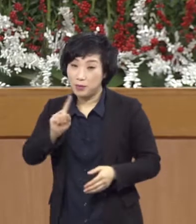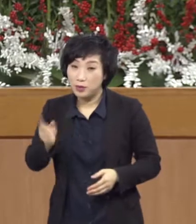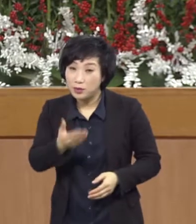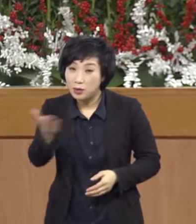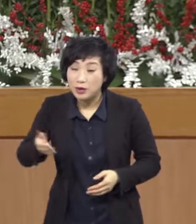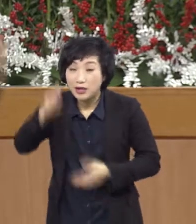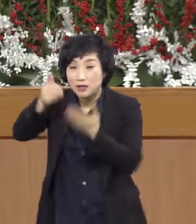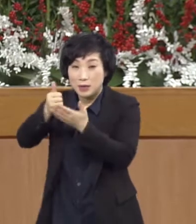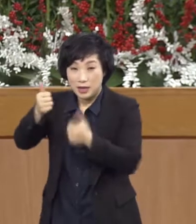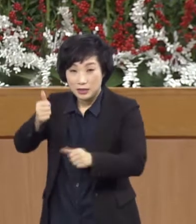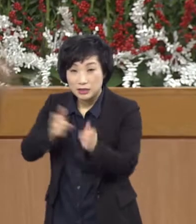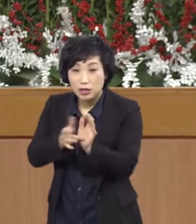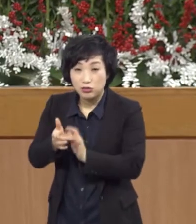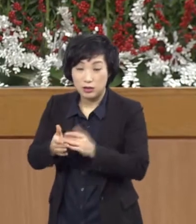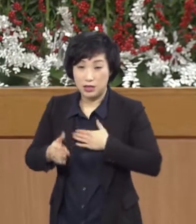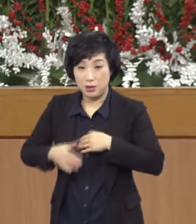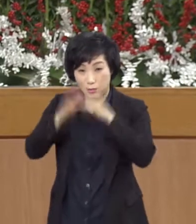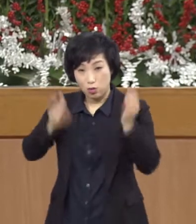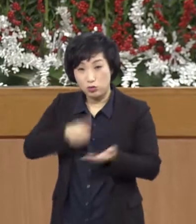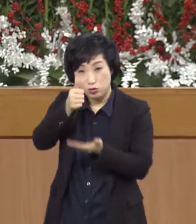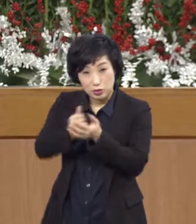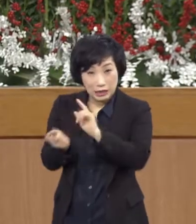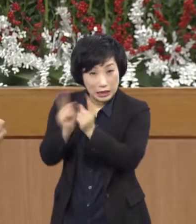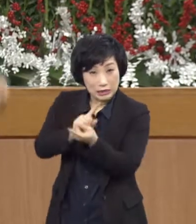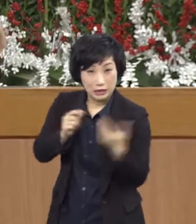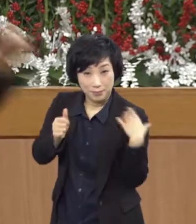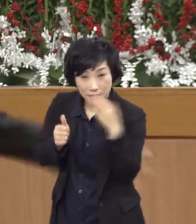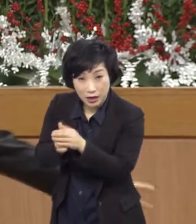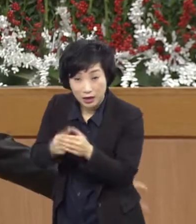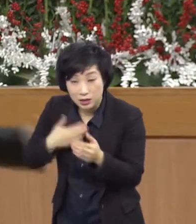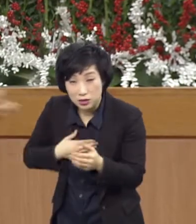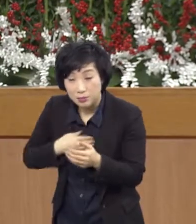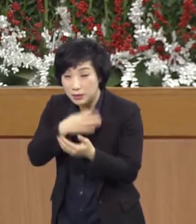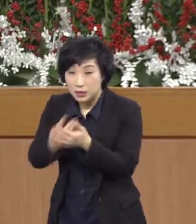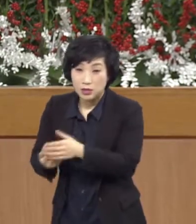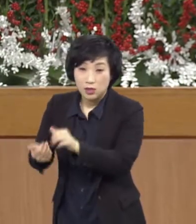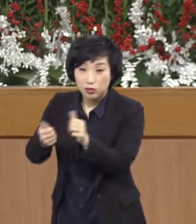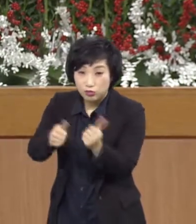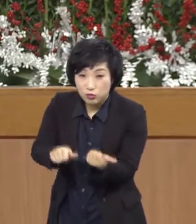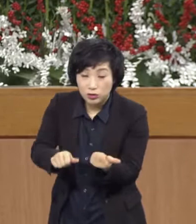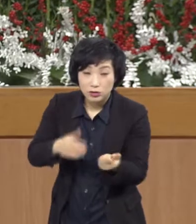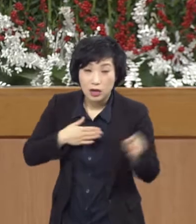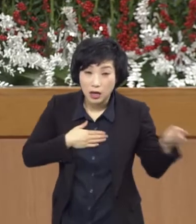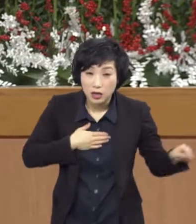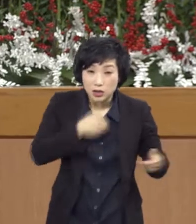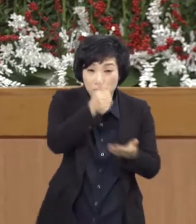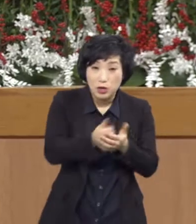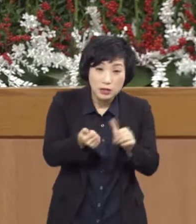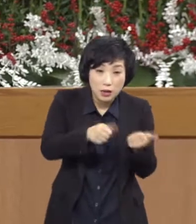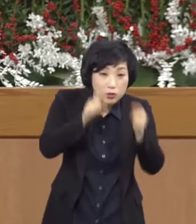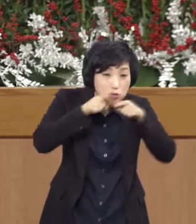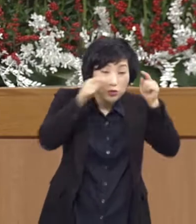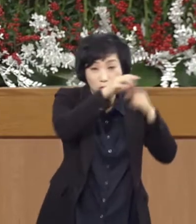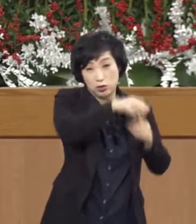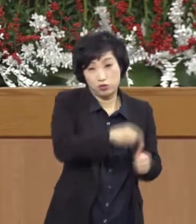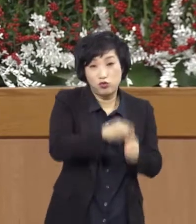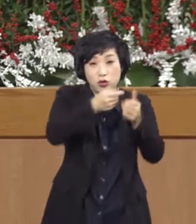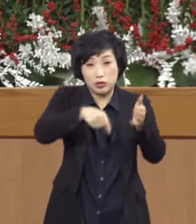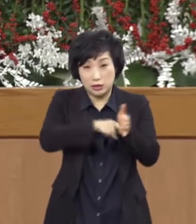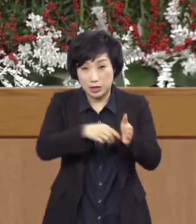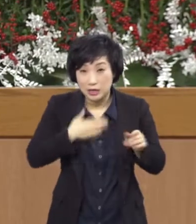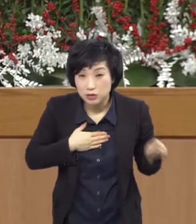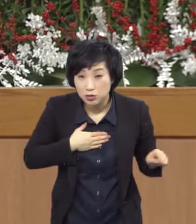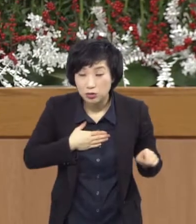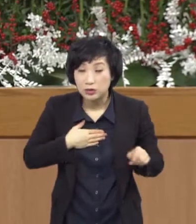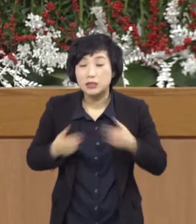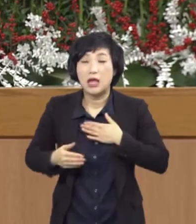죄를 담당하고 피 흘려 죽으시고 나를 죄와 사망과 지옥에서 구원하려고 내가 정녕 죽어야 하는 죄값을 대신